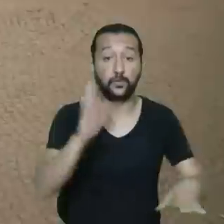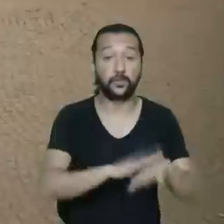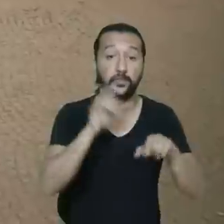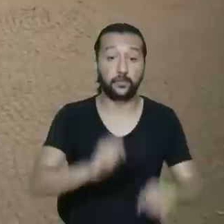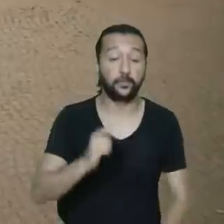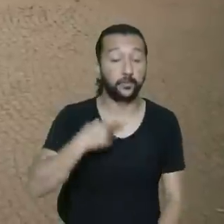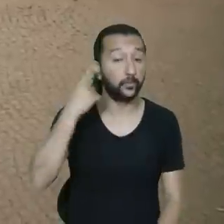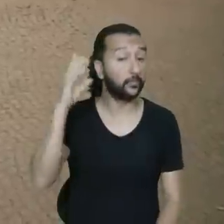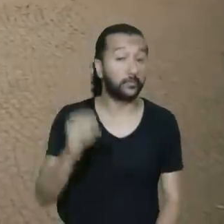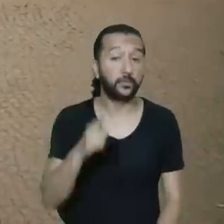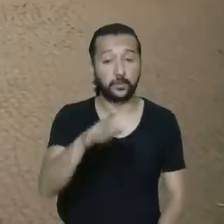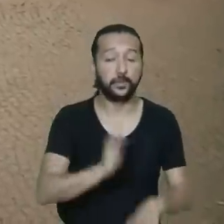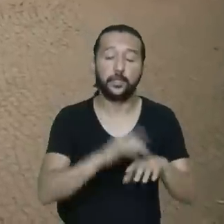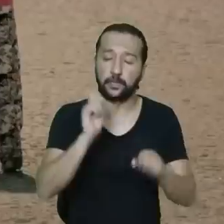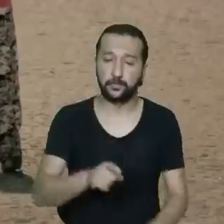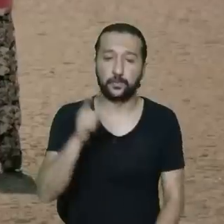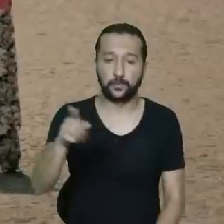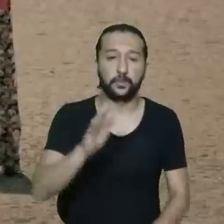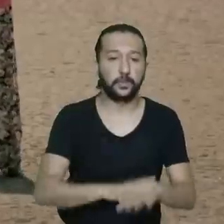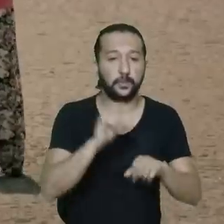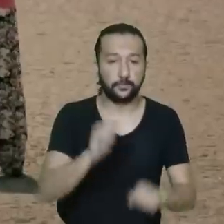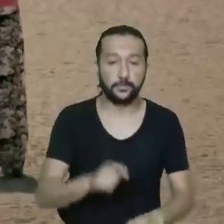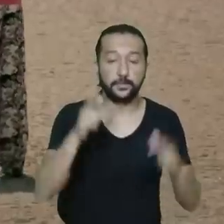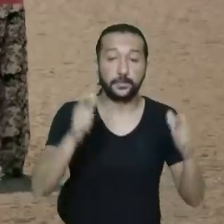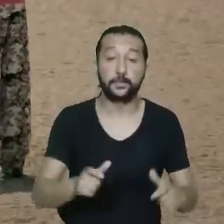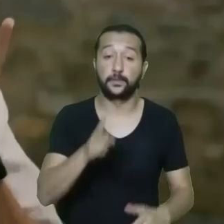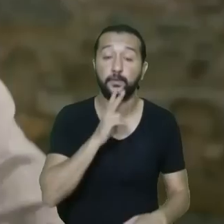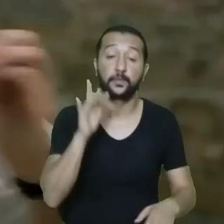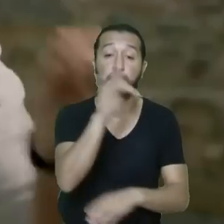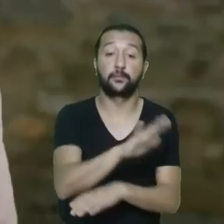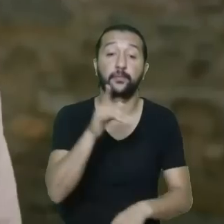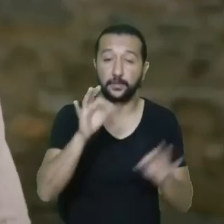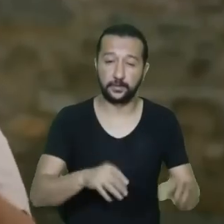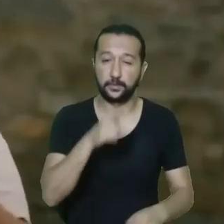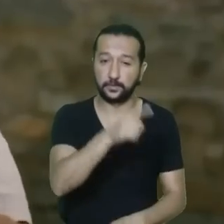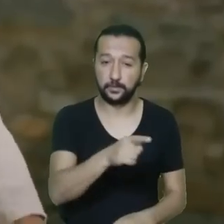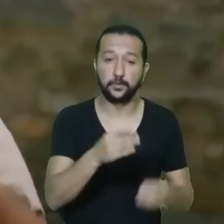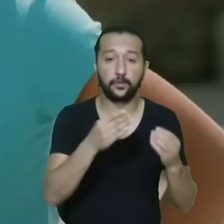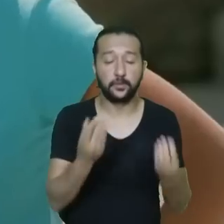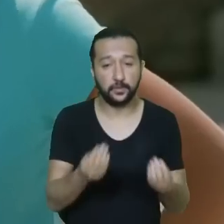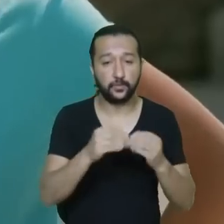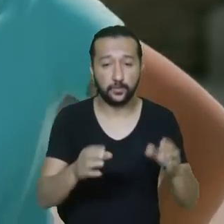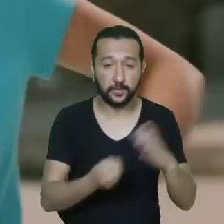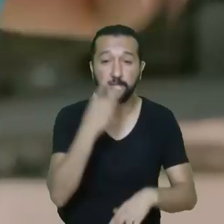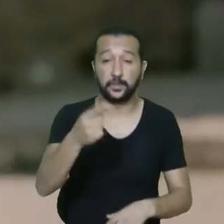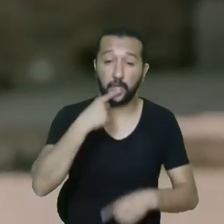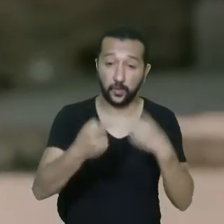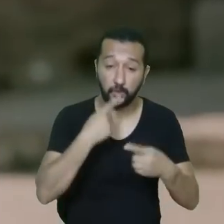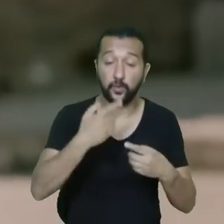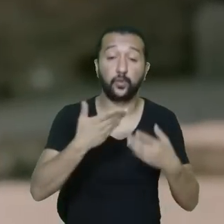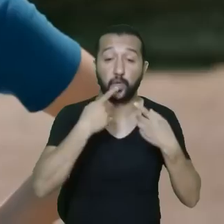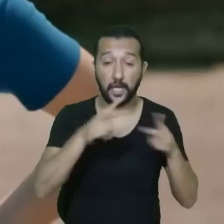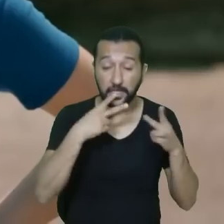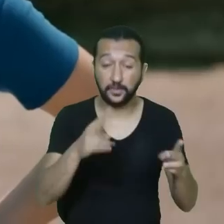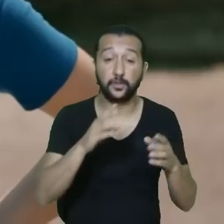biz duymamışızdı. Yapmıştır o, yapmamıştır. Daha anons odasına bile gitmemişti. İnce o kalkacak, yumurta kıracak, sesini açacaktı. Efendim söyleyeyim,